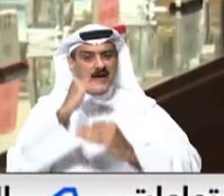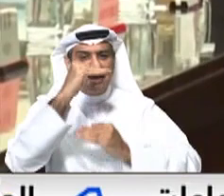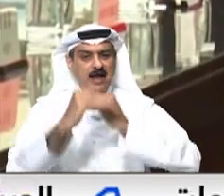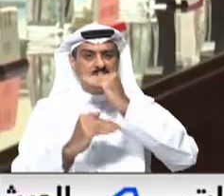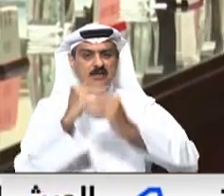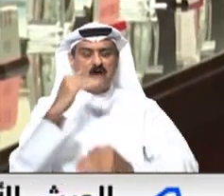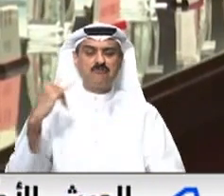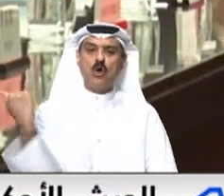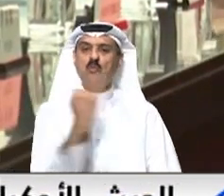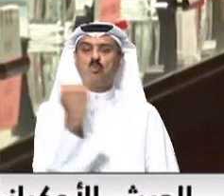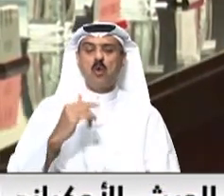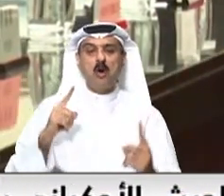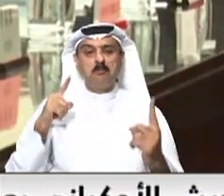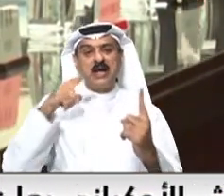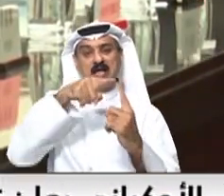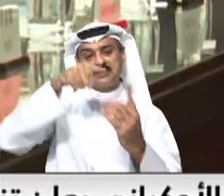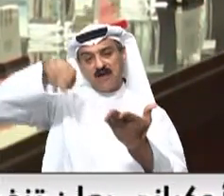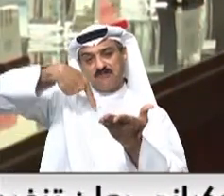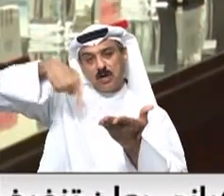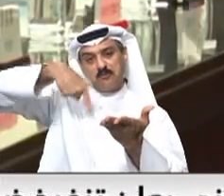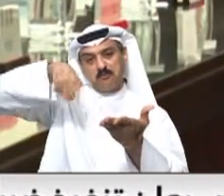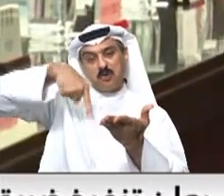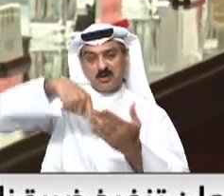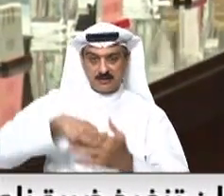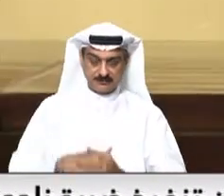من أهم أهداف الاتفاقيات الموقعة.